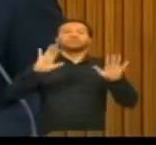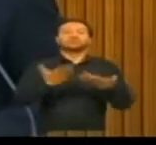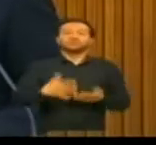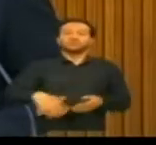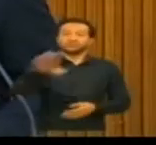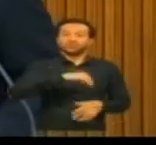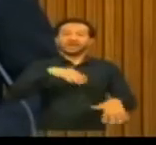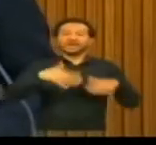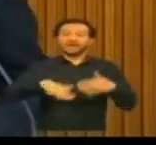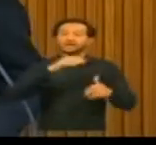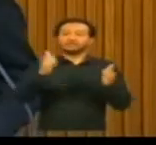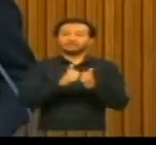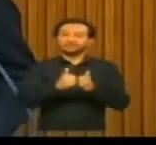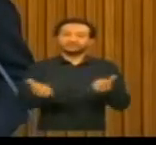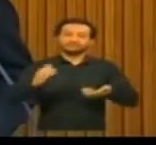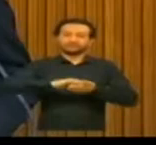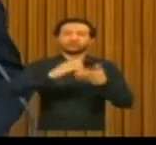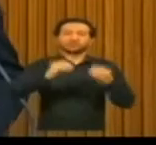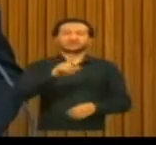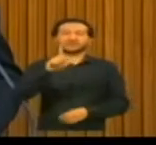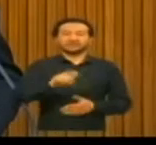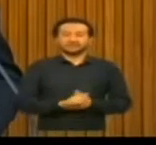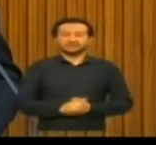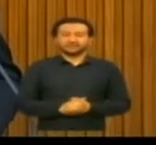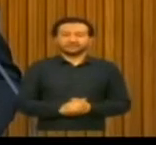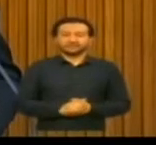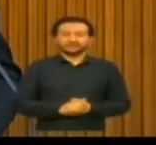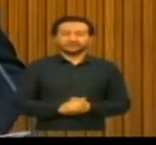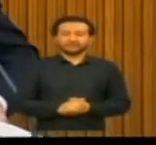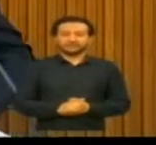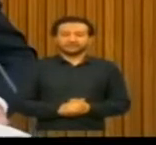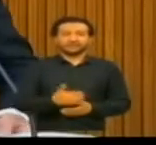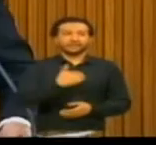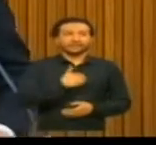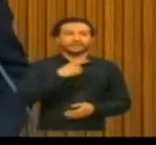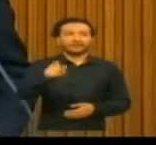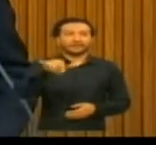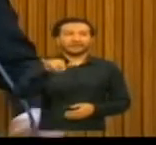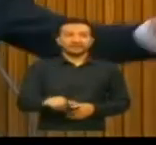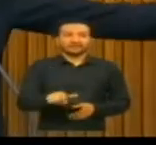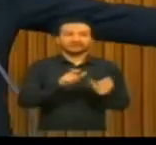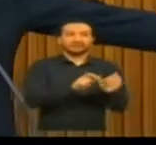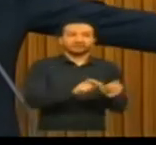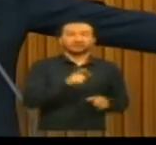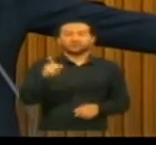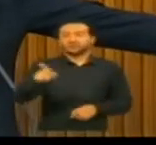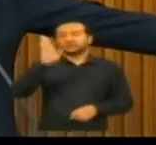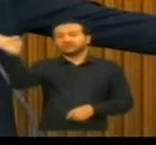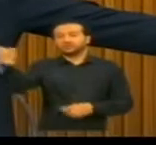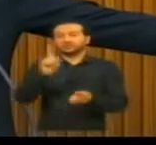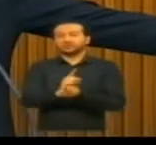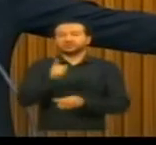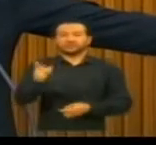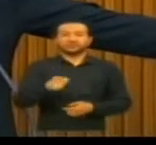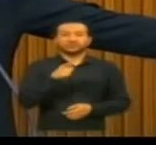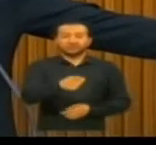Bütün engellilerin birleşmesi lazım. Bir arada olmaları lazım. Biz sizin hakkınızı savunuyoruz. Siz karşı cepheye